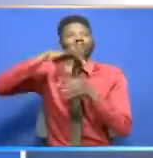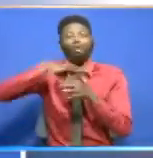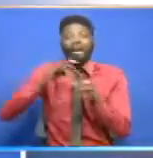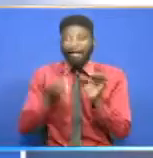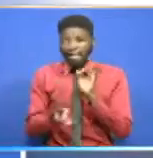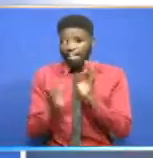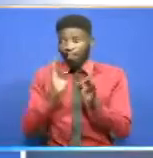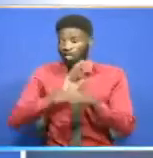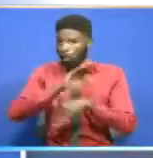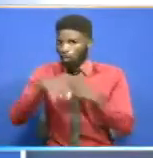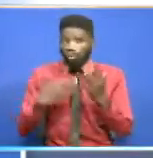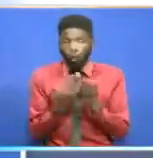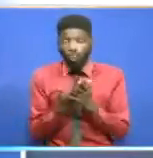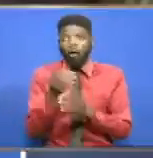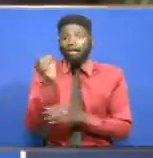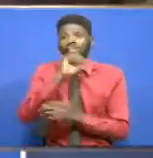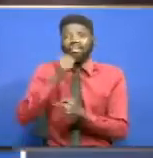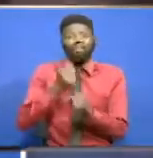wote watashirikiana.